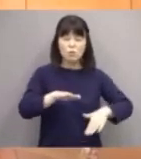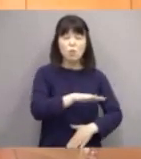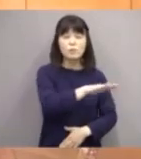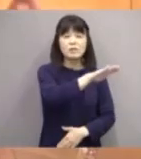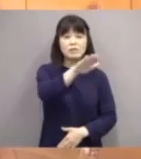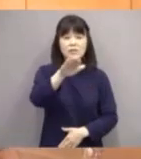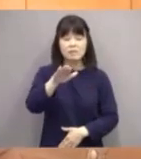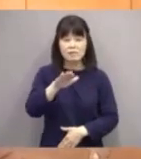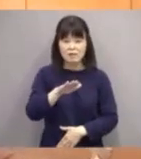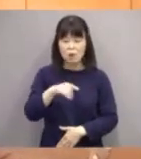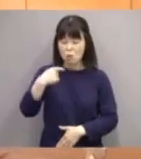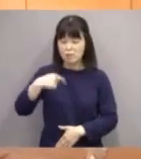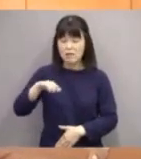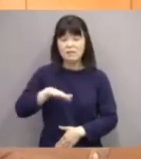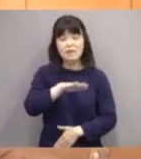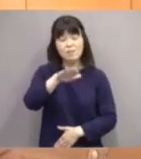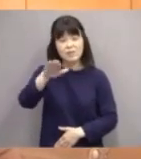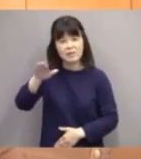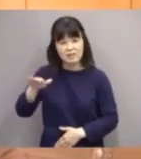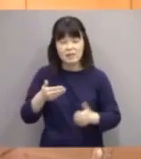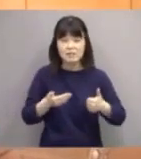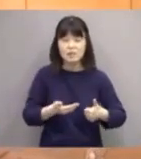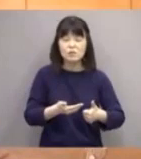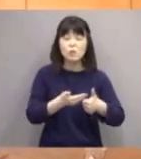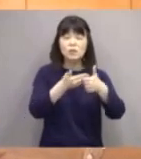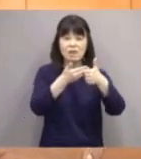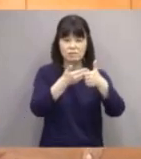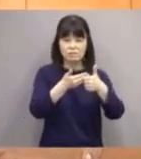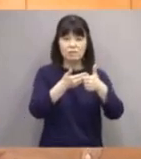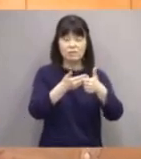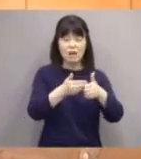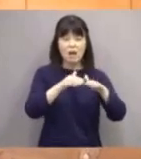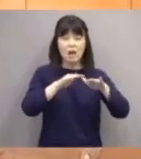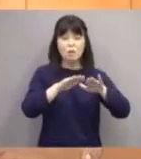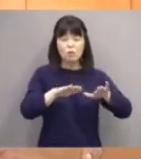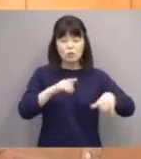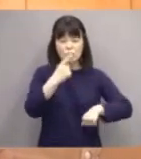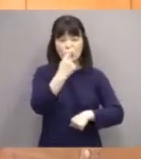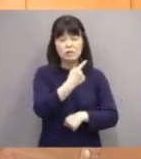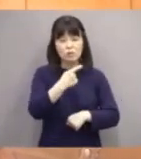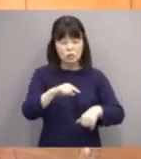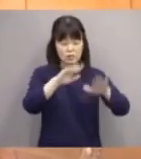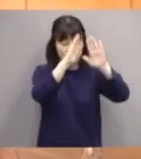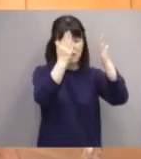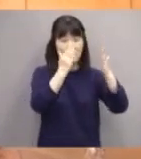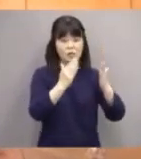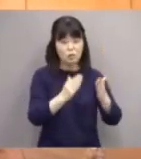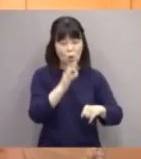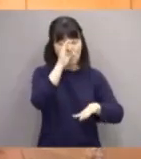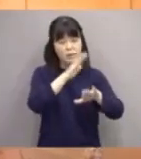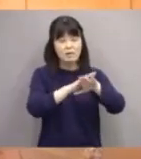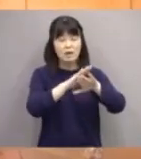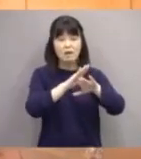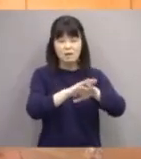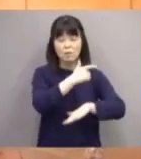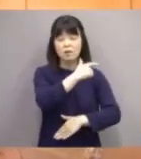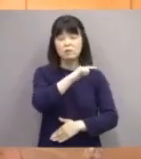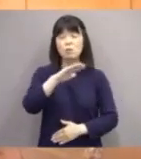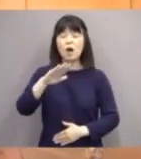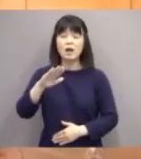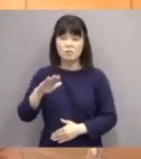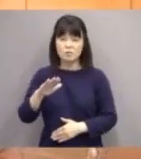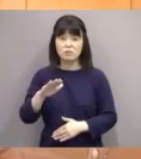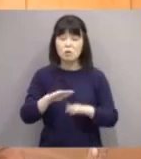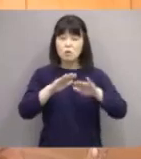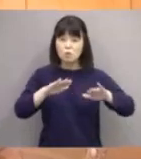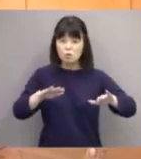全園児を全職員で育てるっていう感じで、一人の子どもでもいろんな見方ができますので、子ども